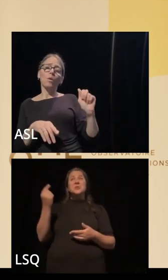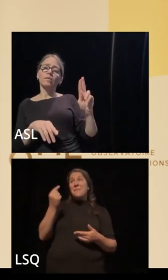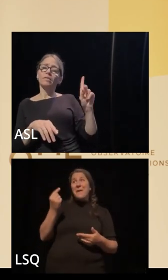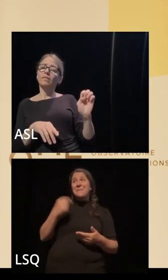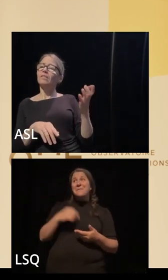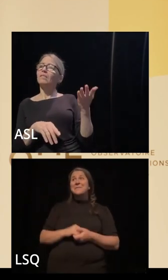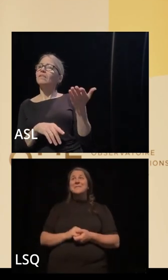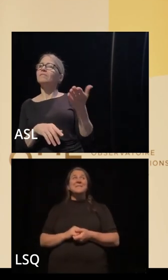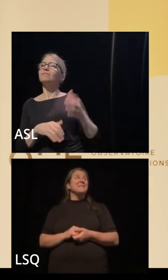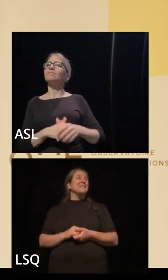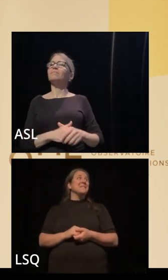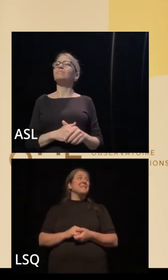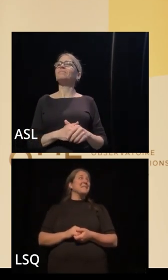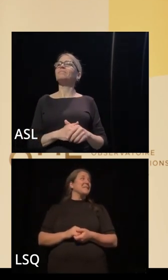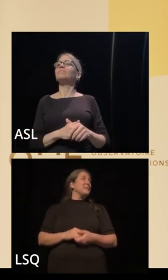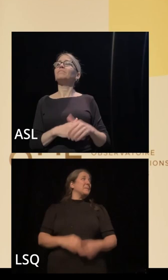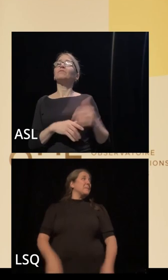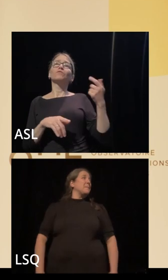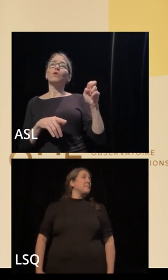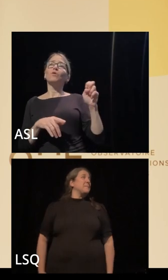Geneviève?